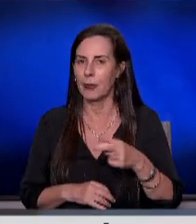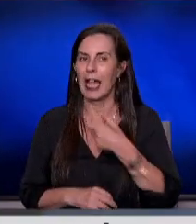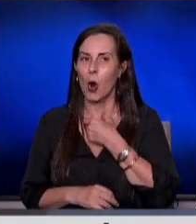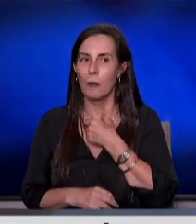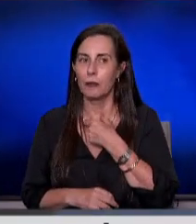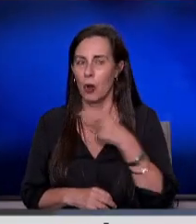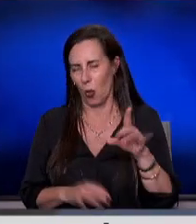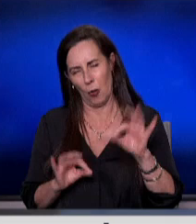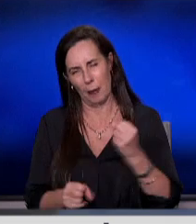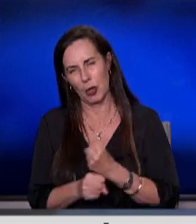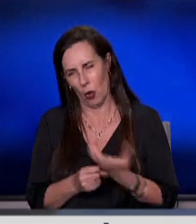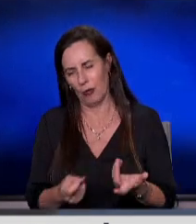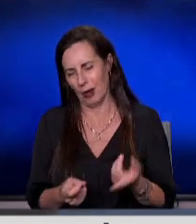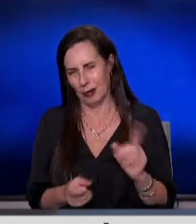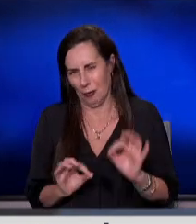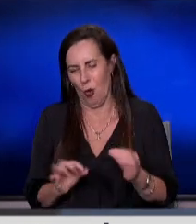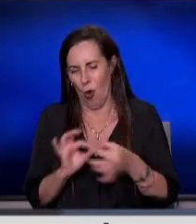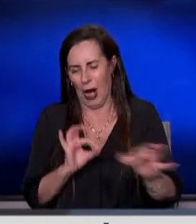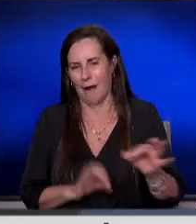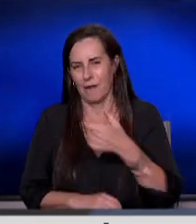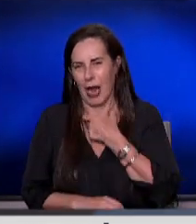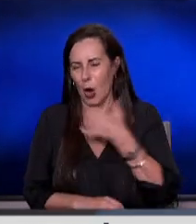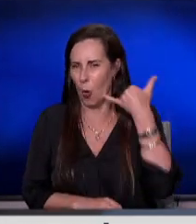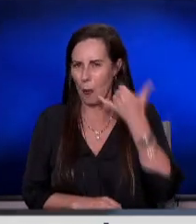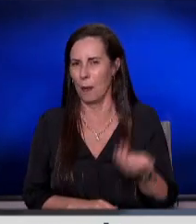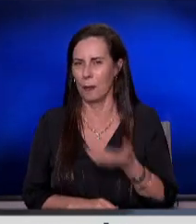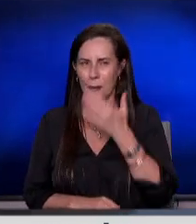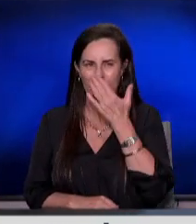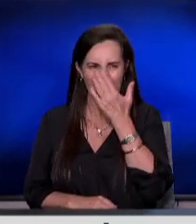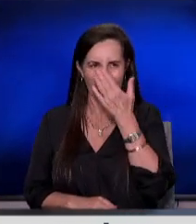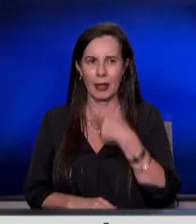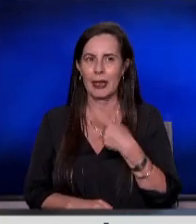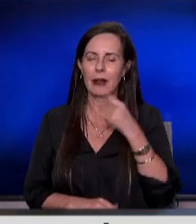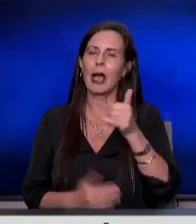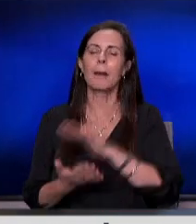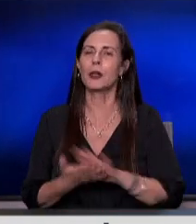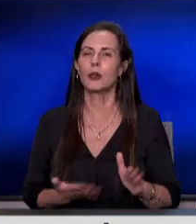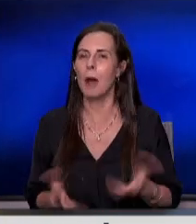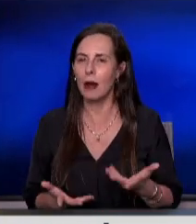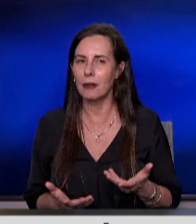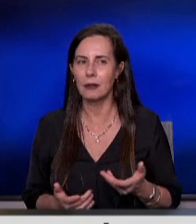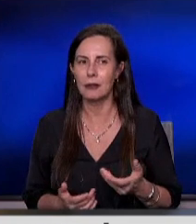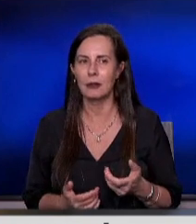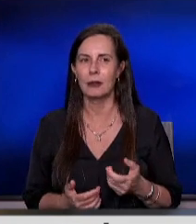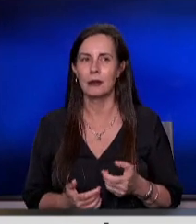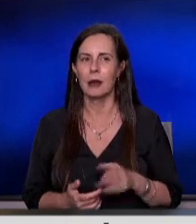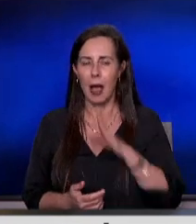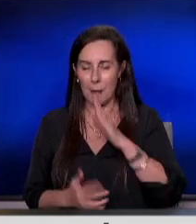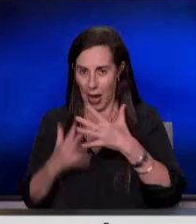לא באמת מתפקד בתור קו חם. אני אגיד לך את זה הכי פשוט. כן.